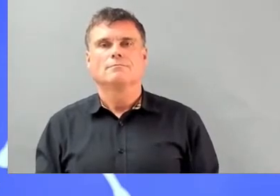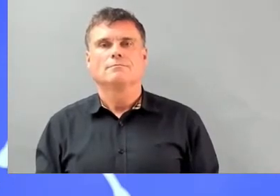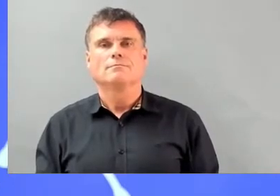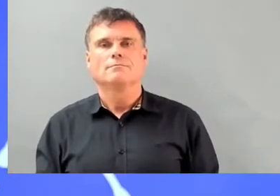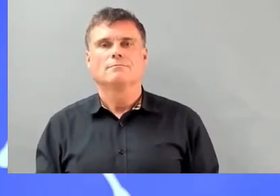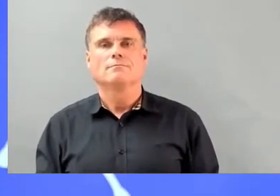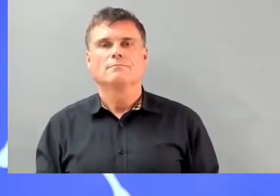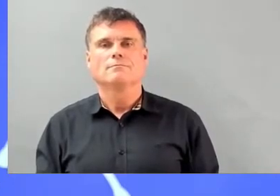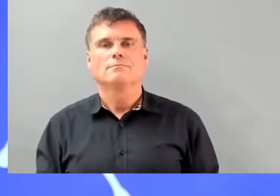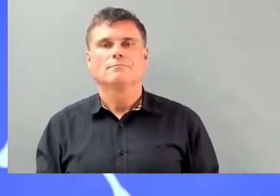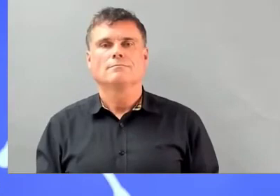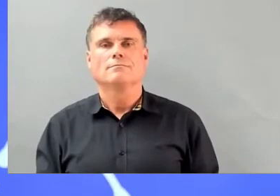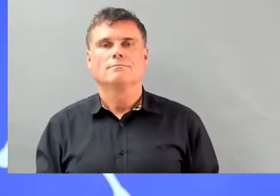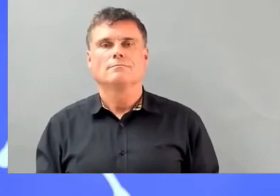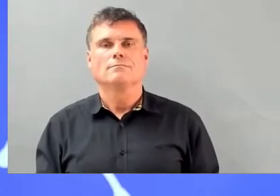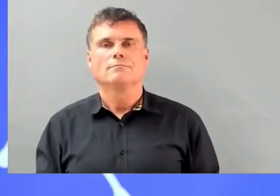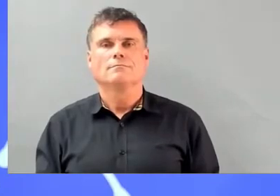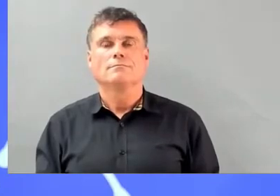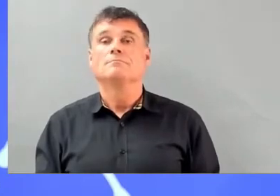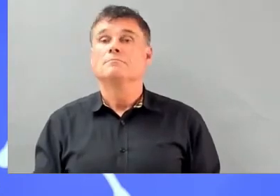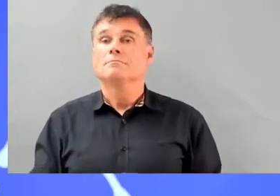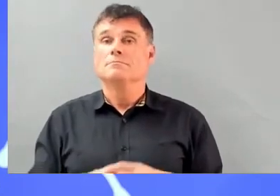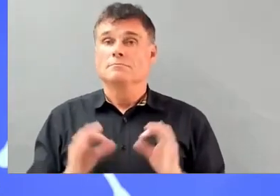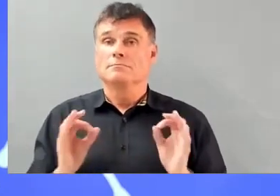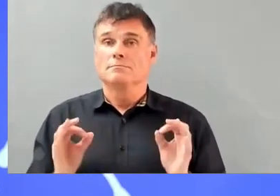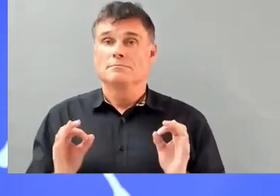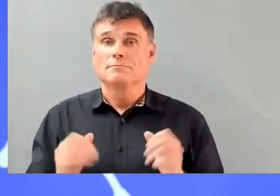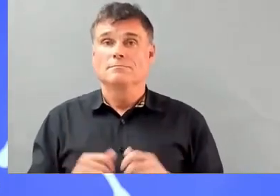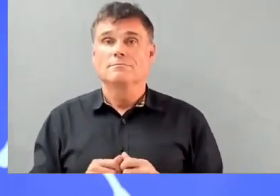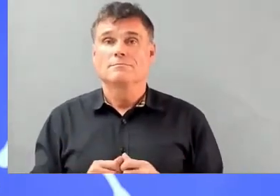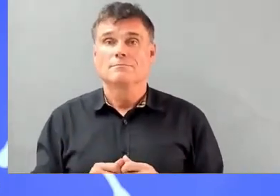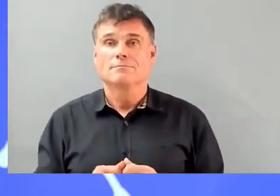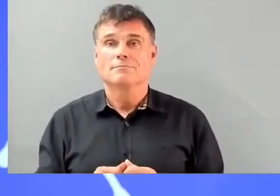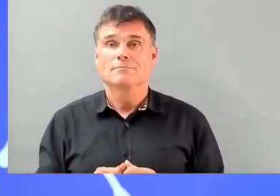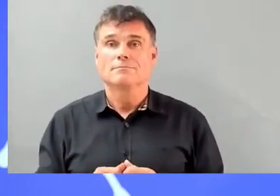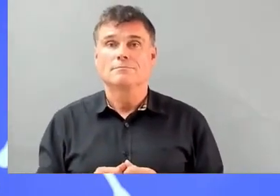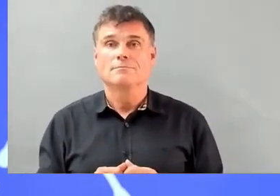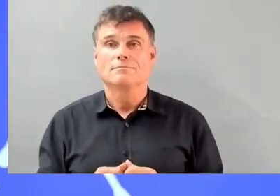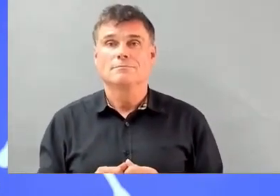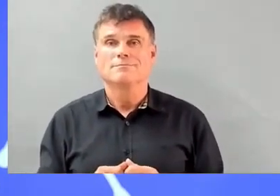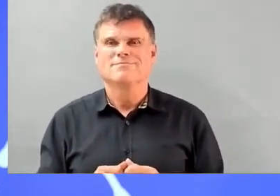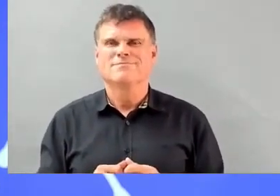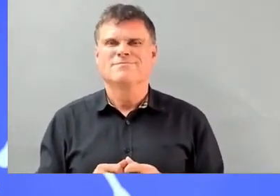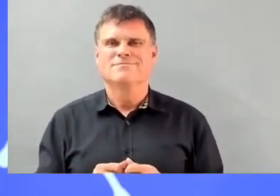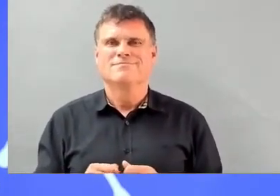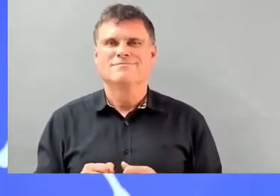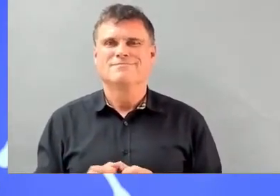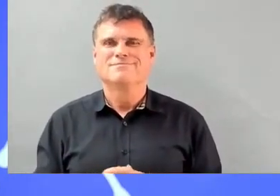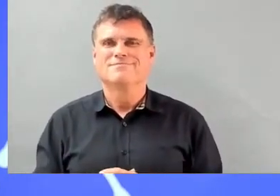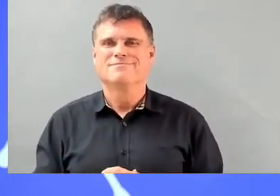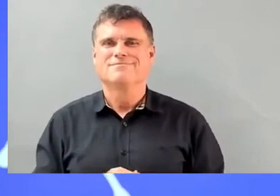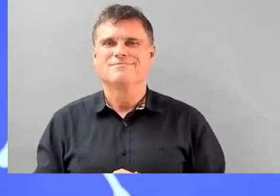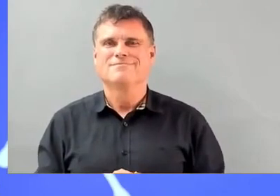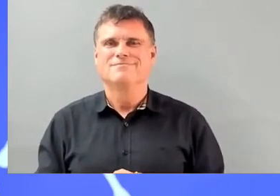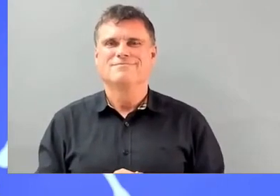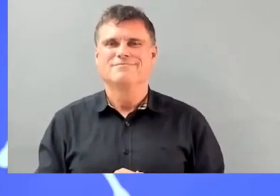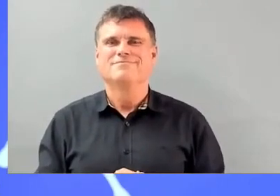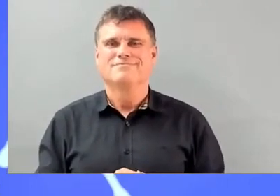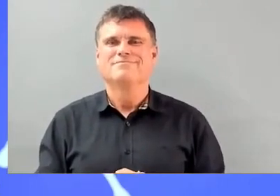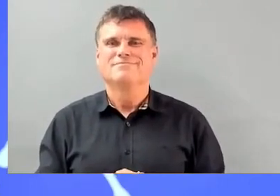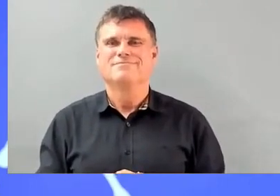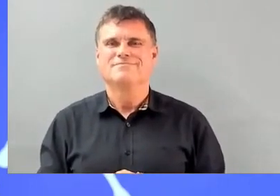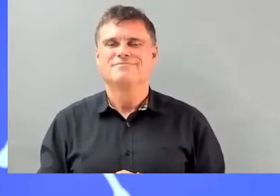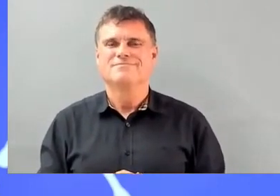une période de COVID-19. C'est bien difficile, c'est une période de pandémie. On vit